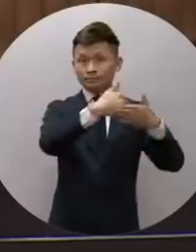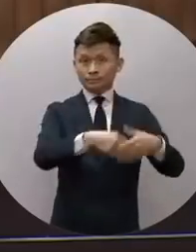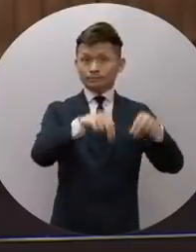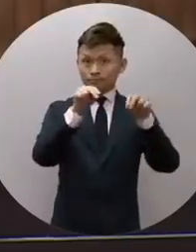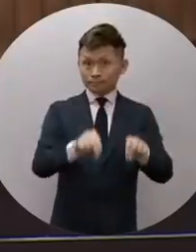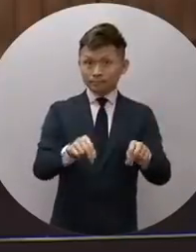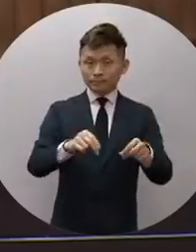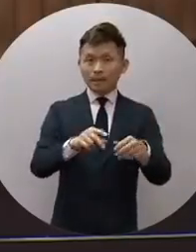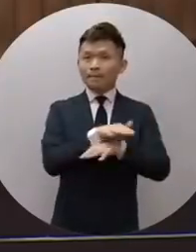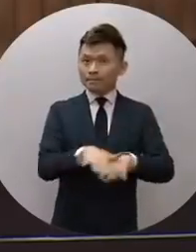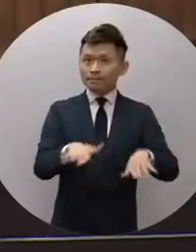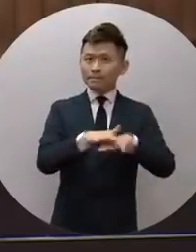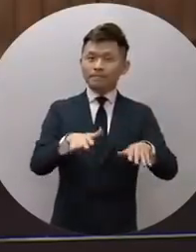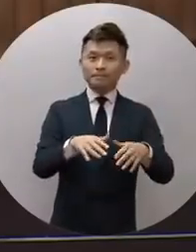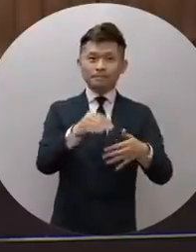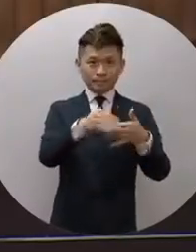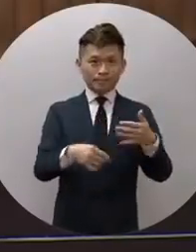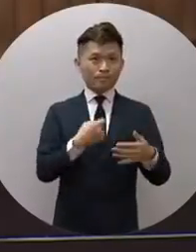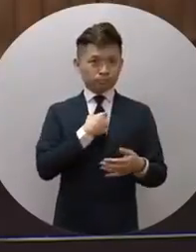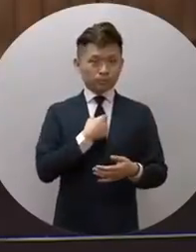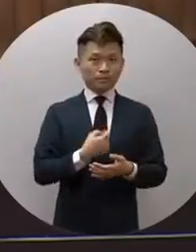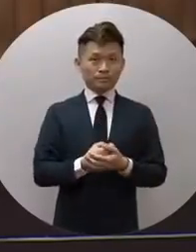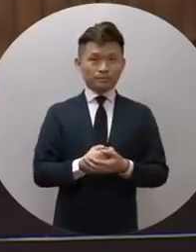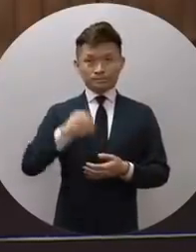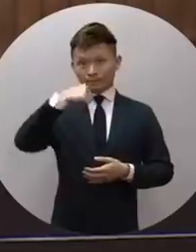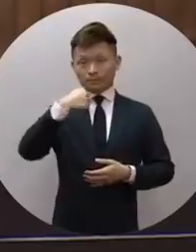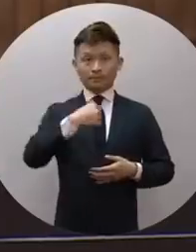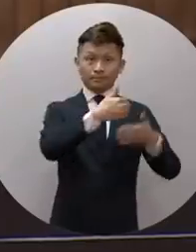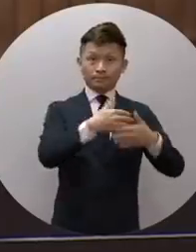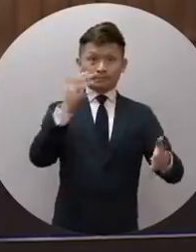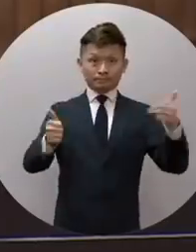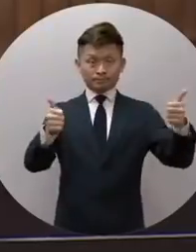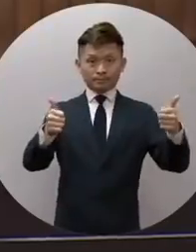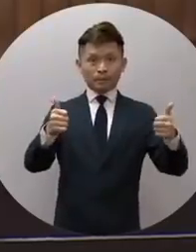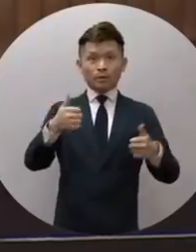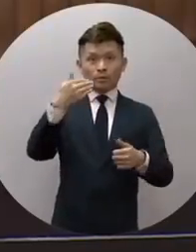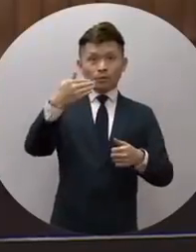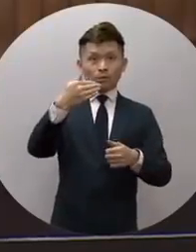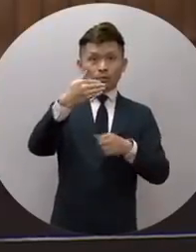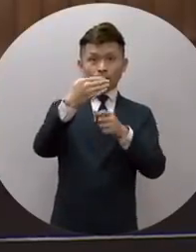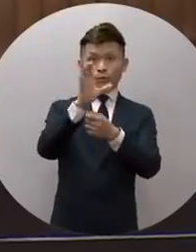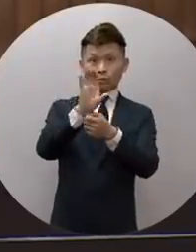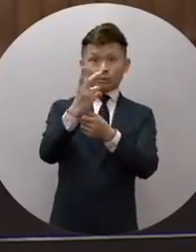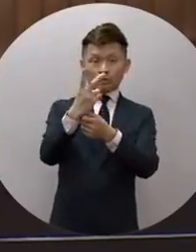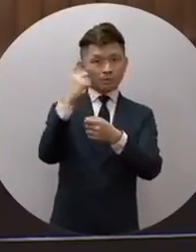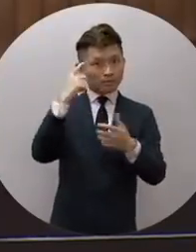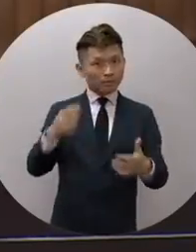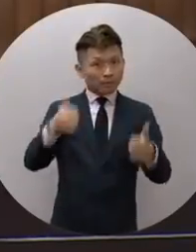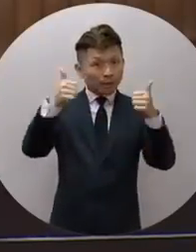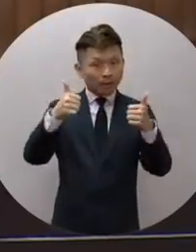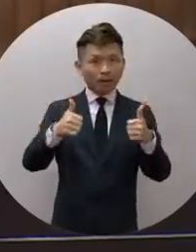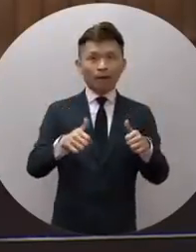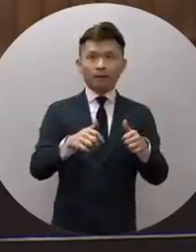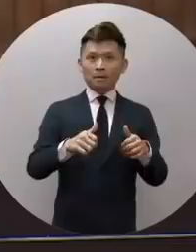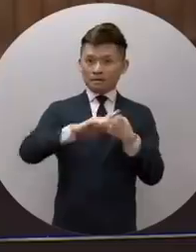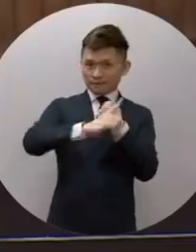议，马习会以两岸领导人定调的九二共识，都是现实上、法理